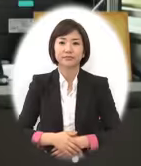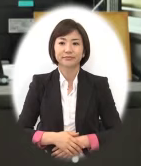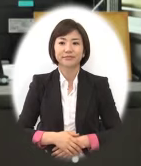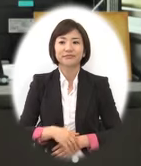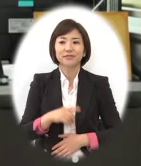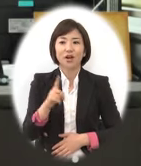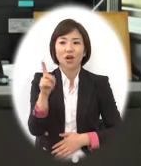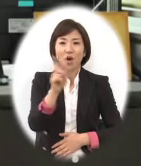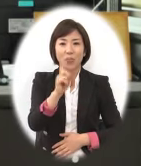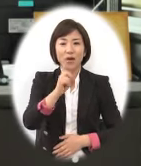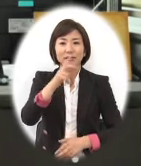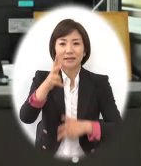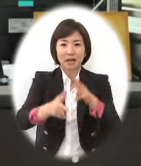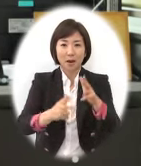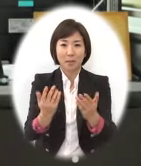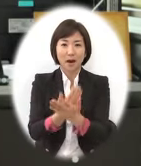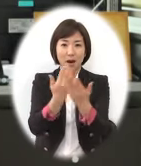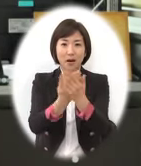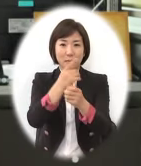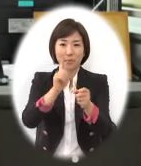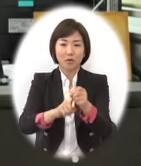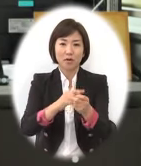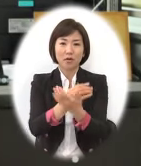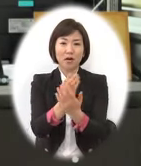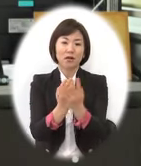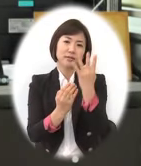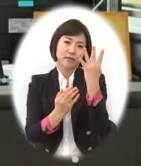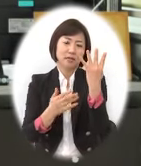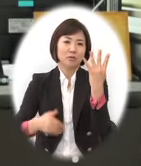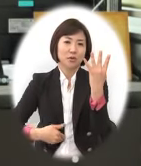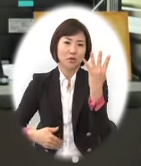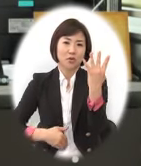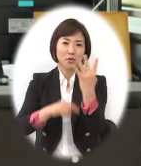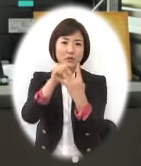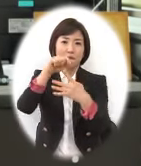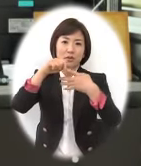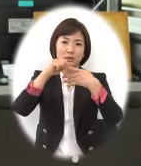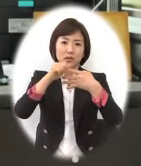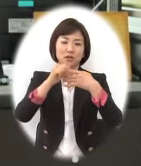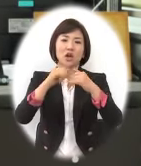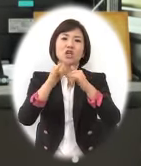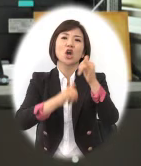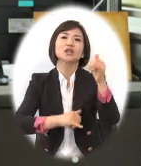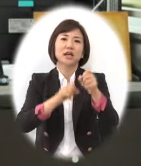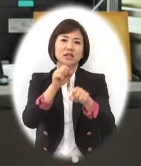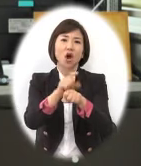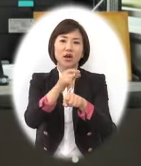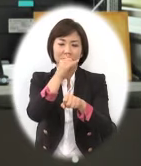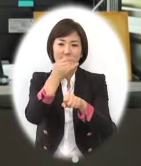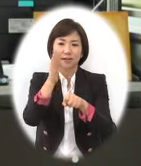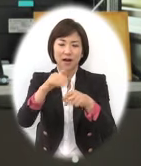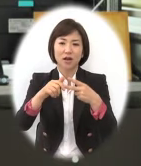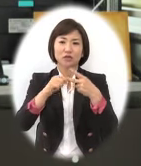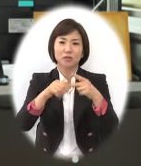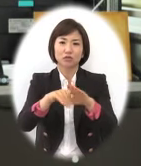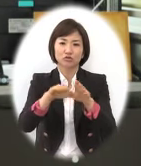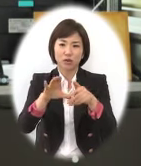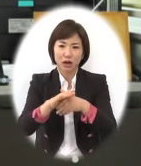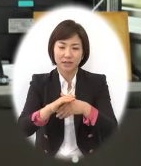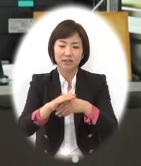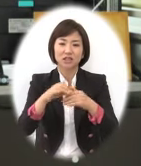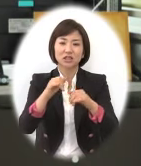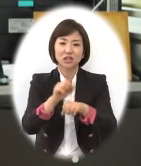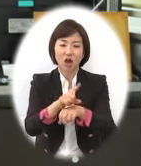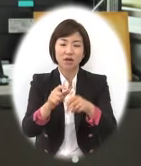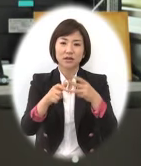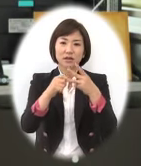네, 어떤 산업이 발전하기 위해서는 네 가지 요소가 필요한데 그 첫째가 역사성이 있는가, 두 번째는